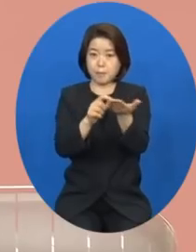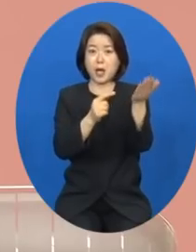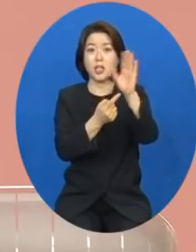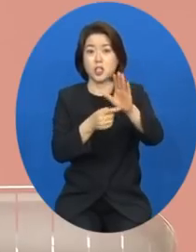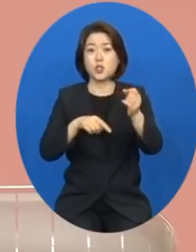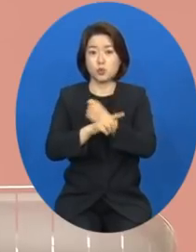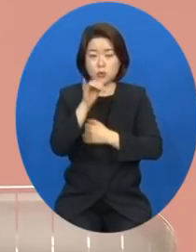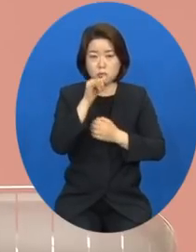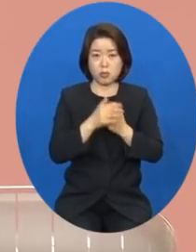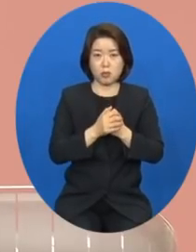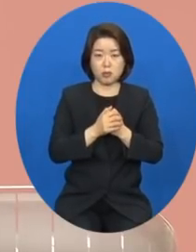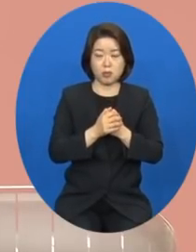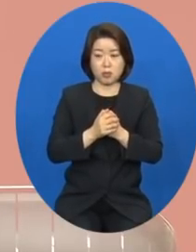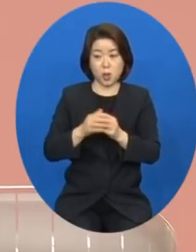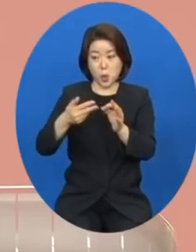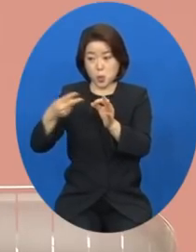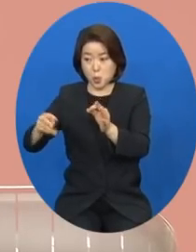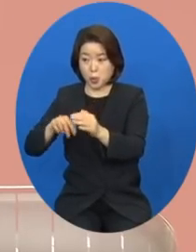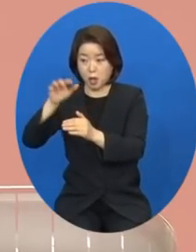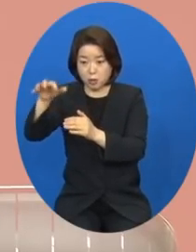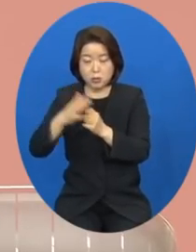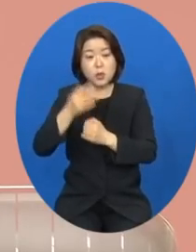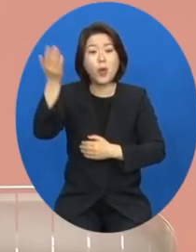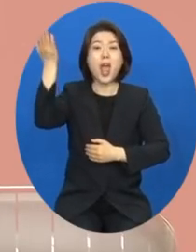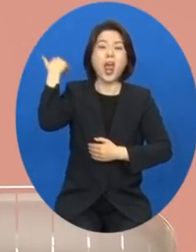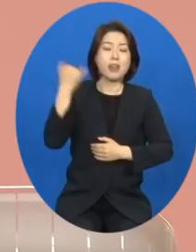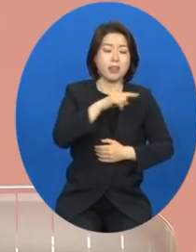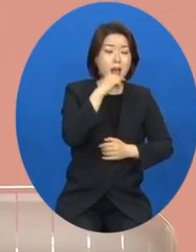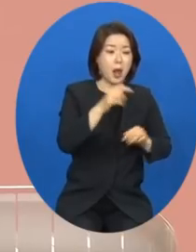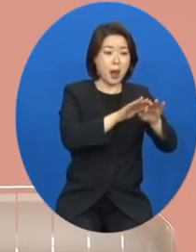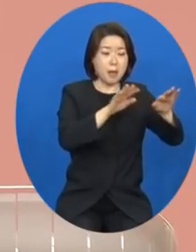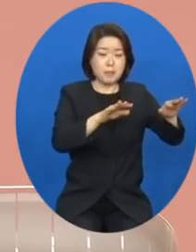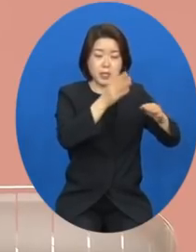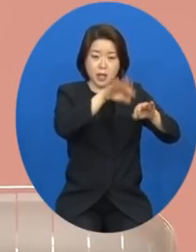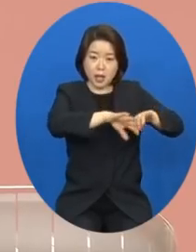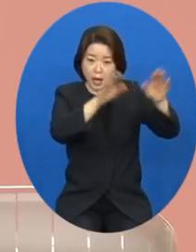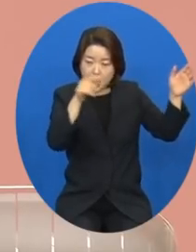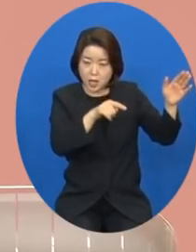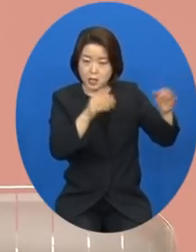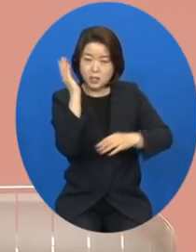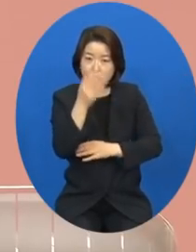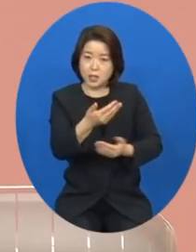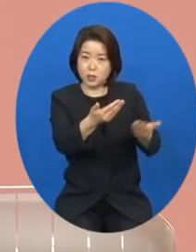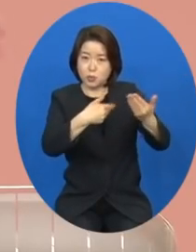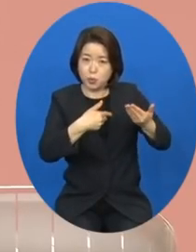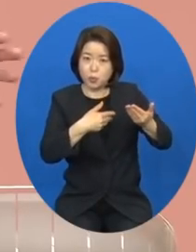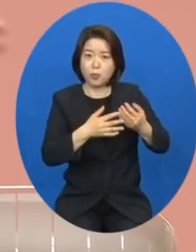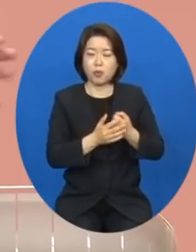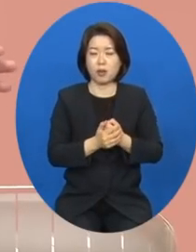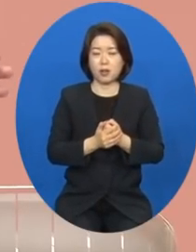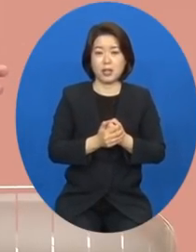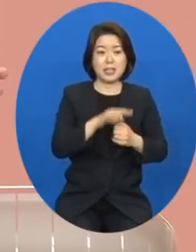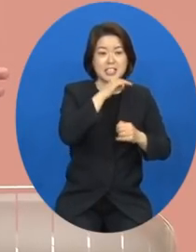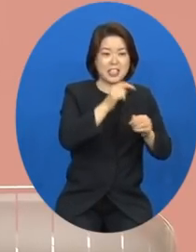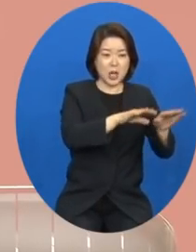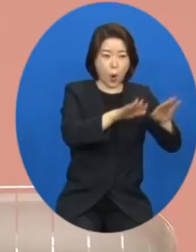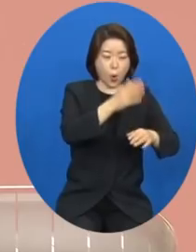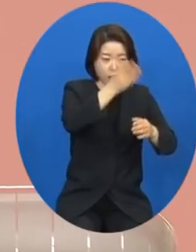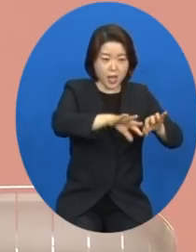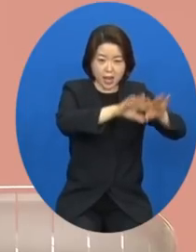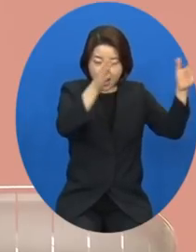왜 홍해를 같이 언급한 씁니까 로 단가는 헝 이에 비하면 참 사소해 보이고 발 거 아닌 역사입니다